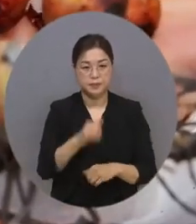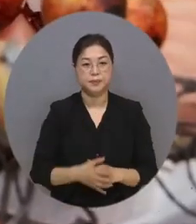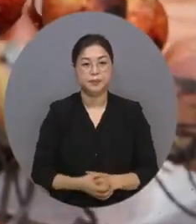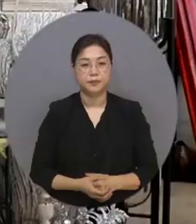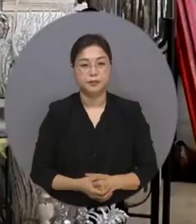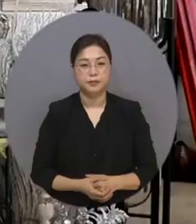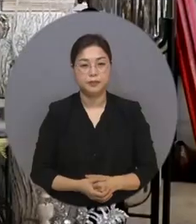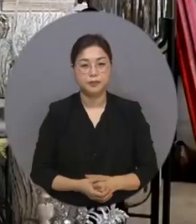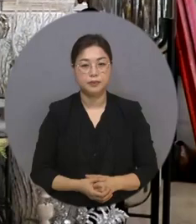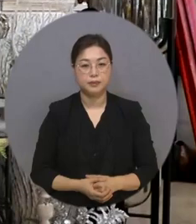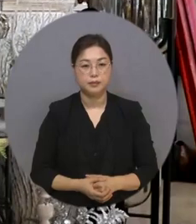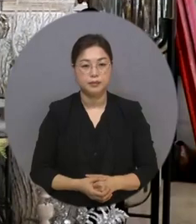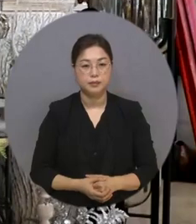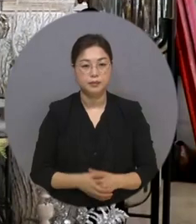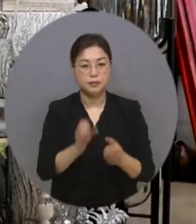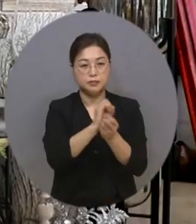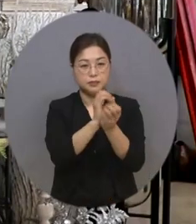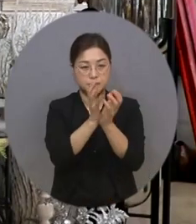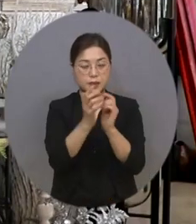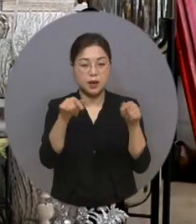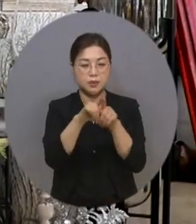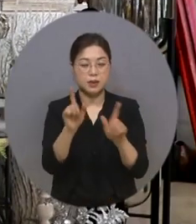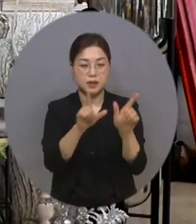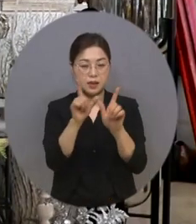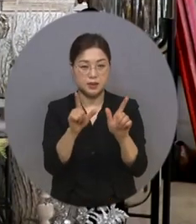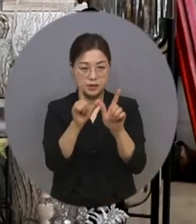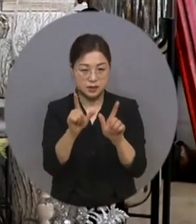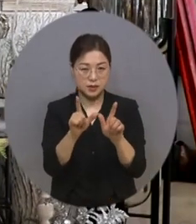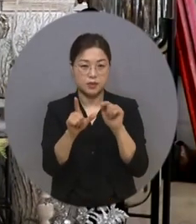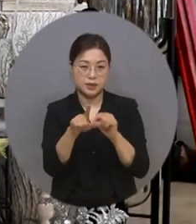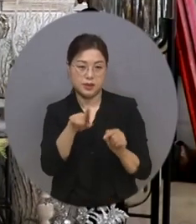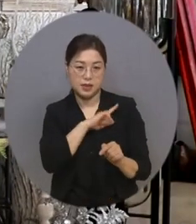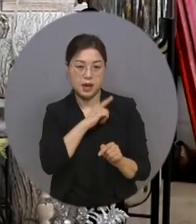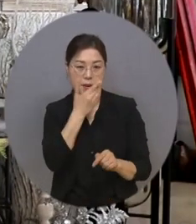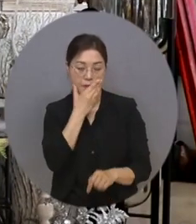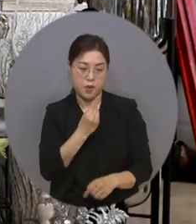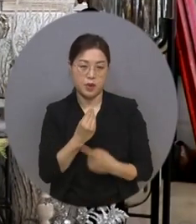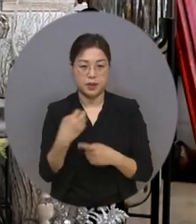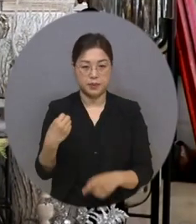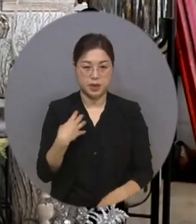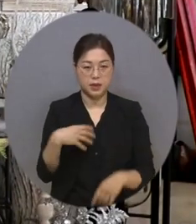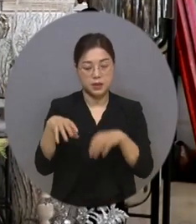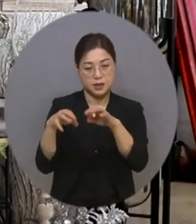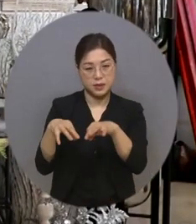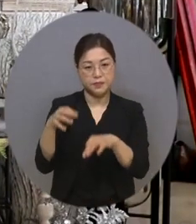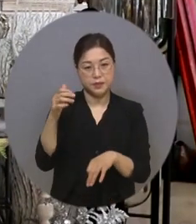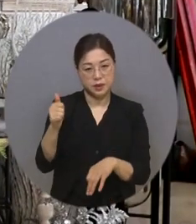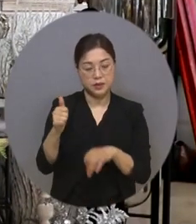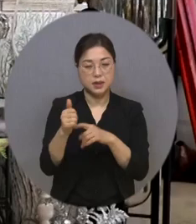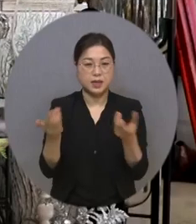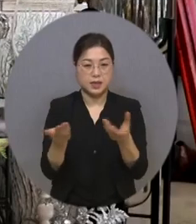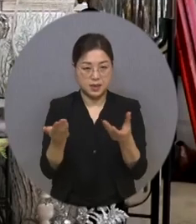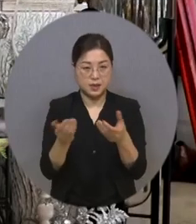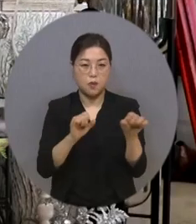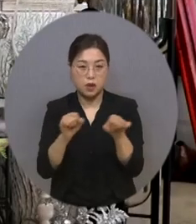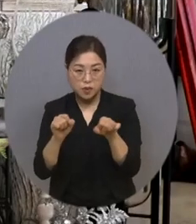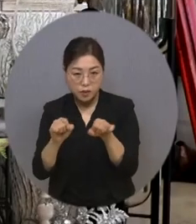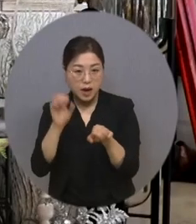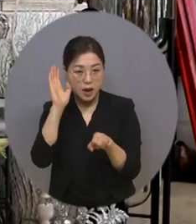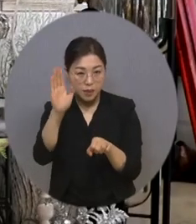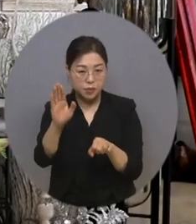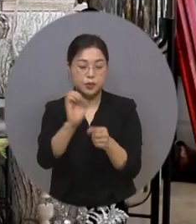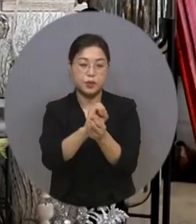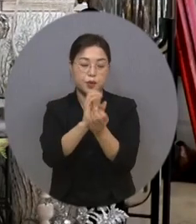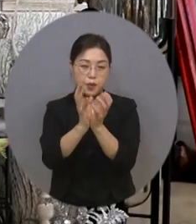있습니다. 꽃과 함께 사는 일상이 최고로 행복하다는 김다경 박사의 작업이 앞으로도